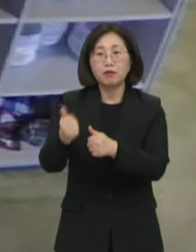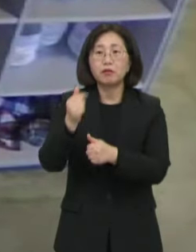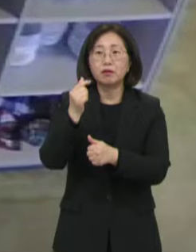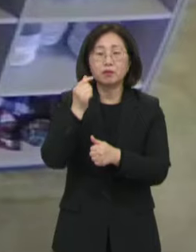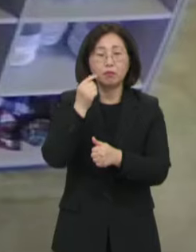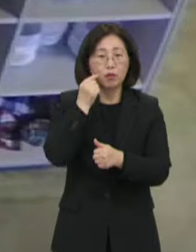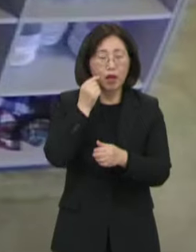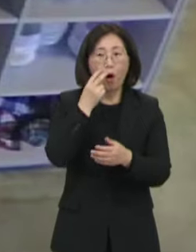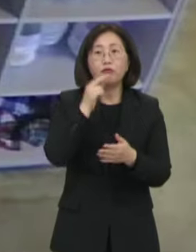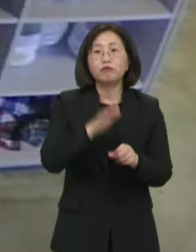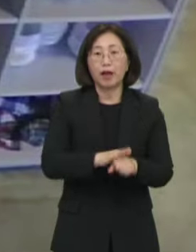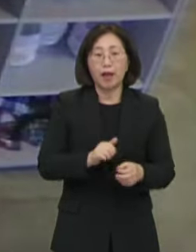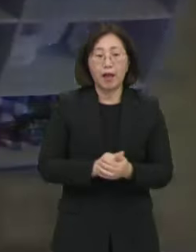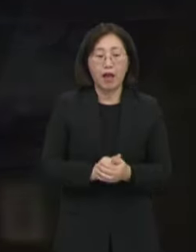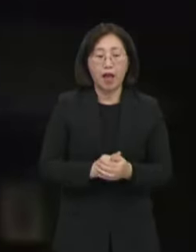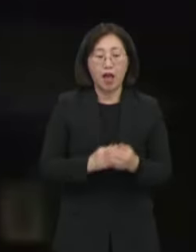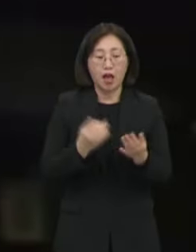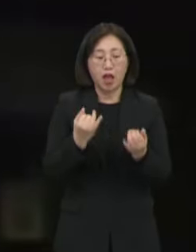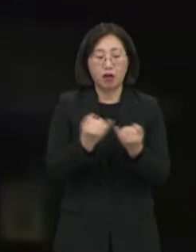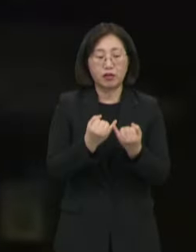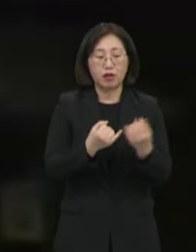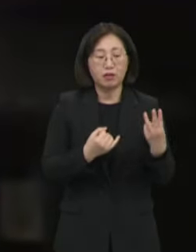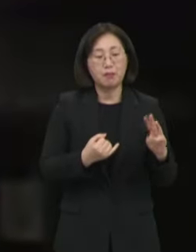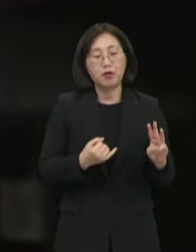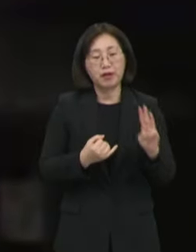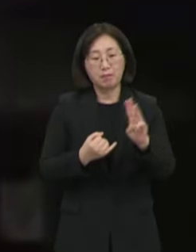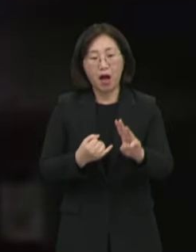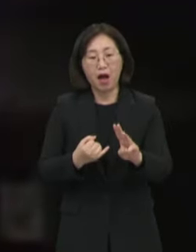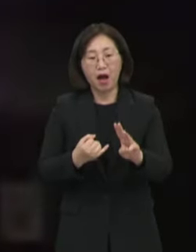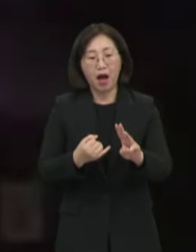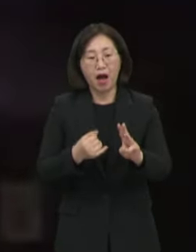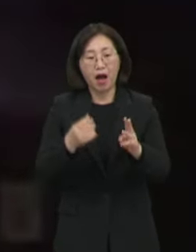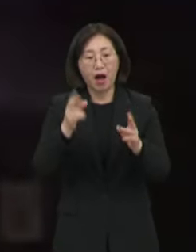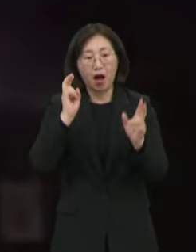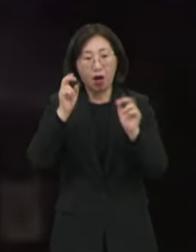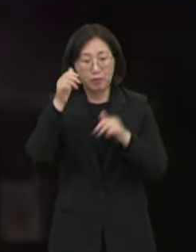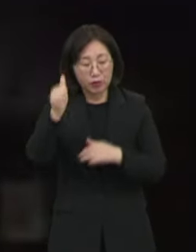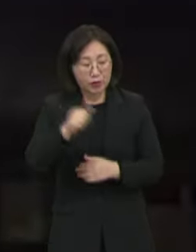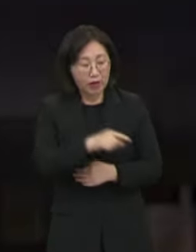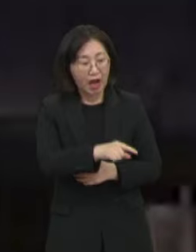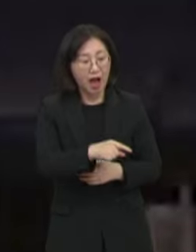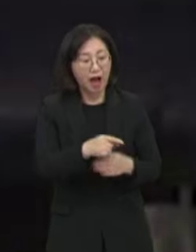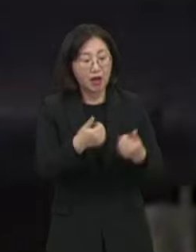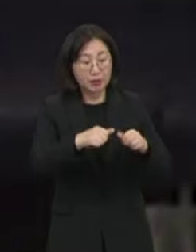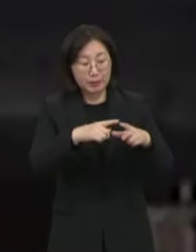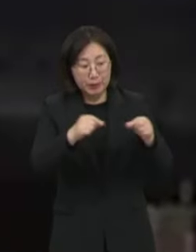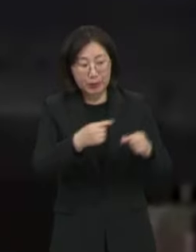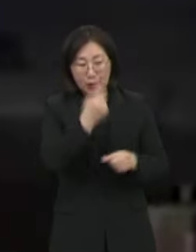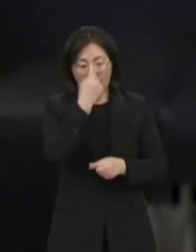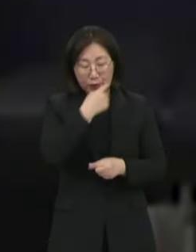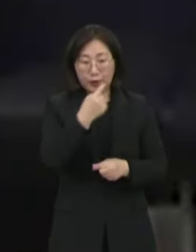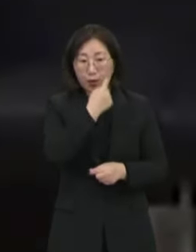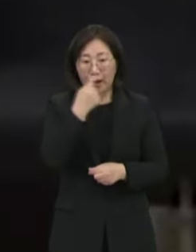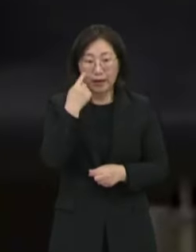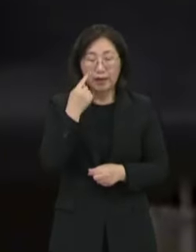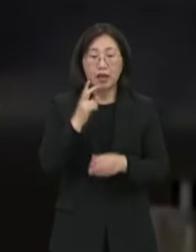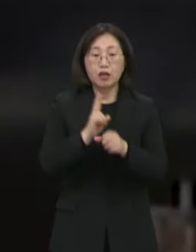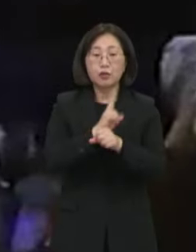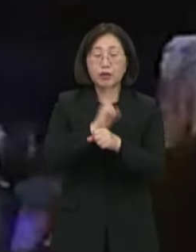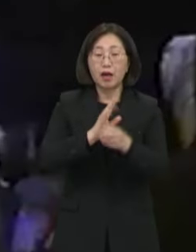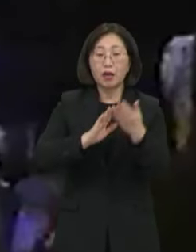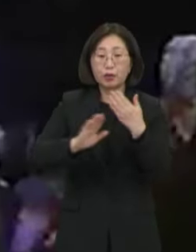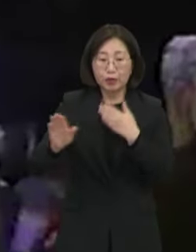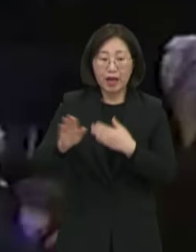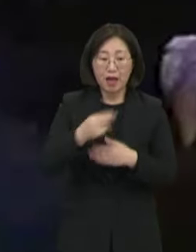여성 3명이 주점에 들어오고 직원이 한 명씩 얼굴과 신분증을 확인합니다. 그런데 2시간 뒤 경찰이